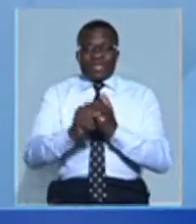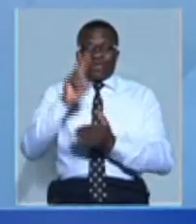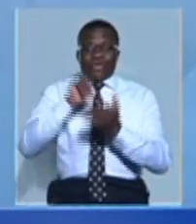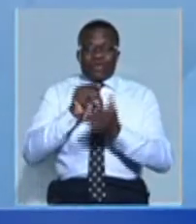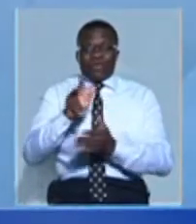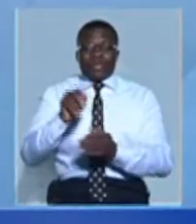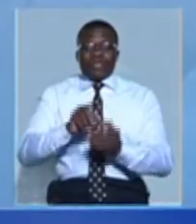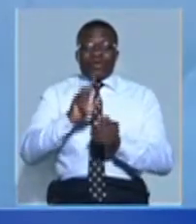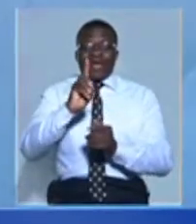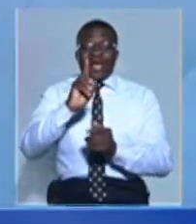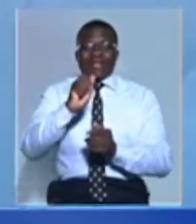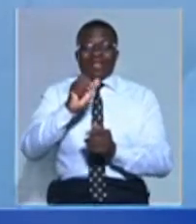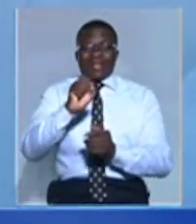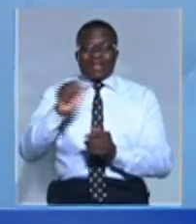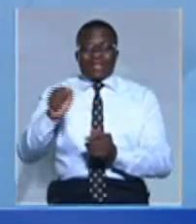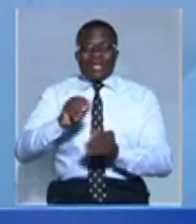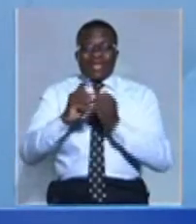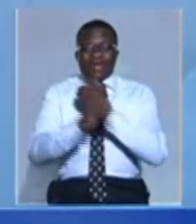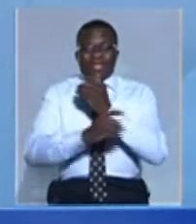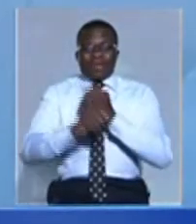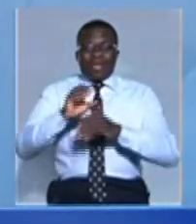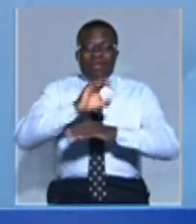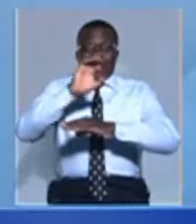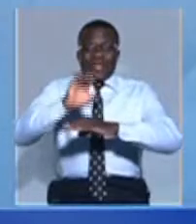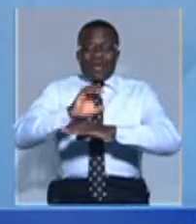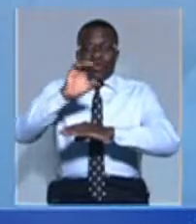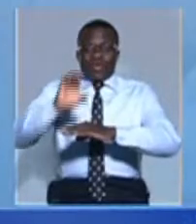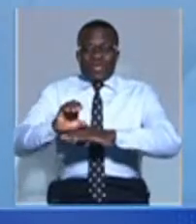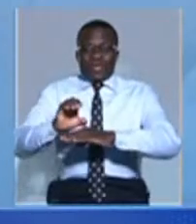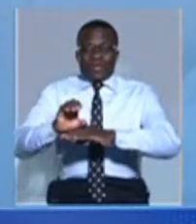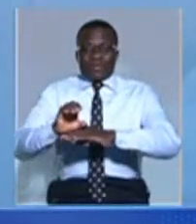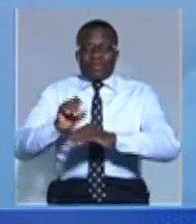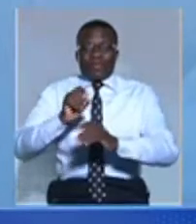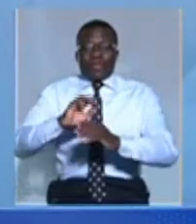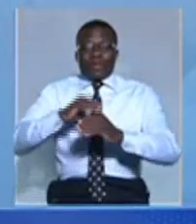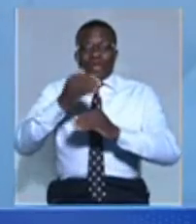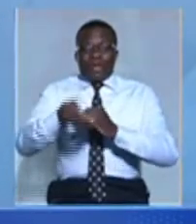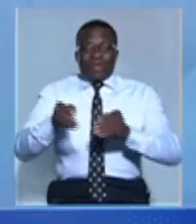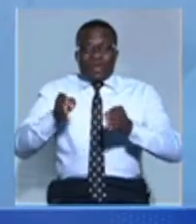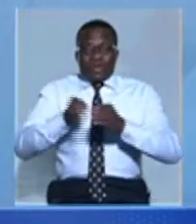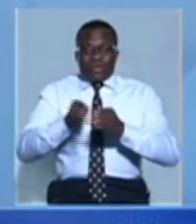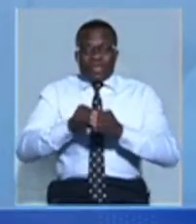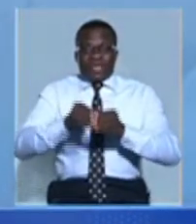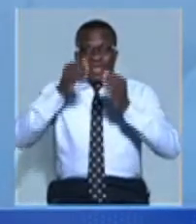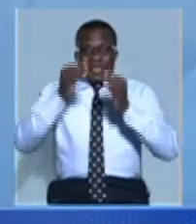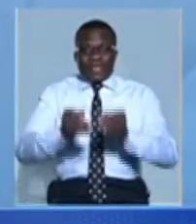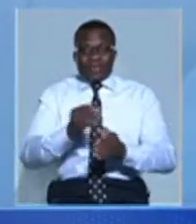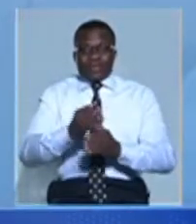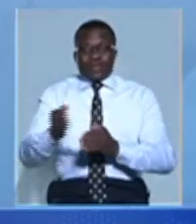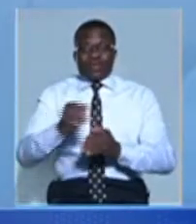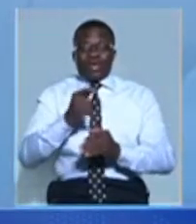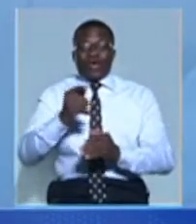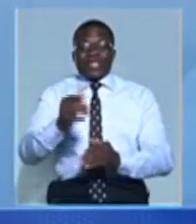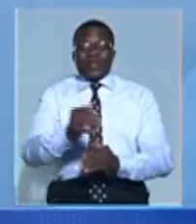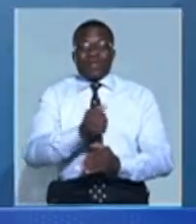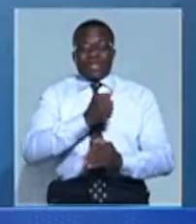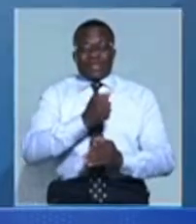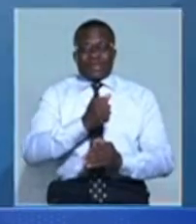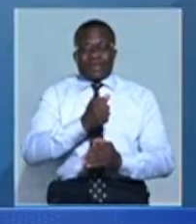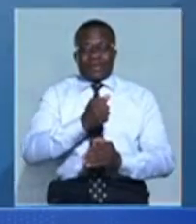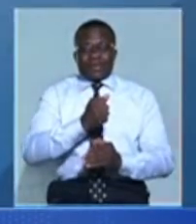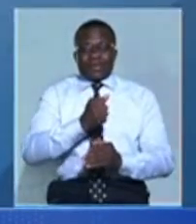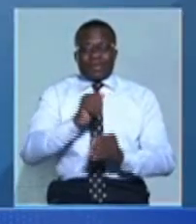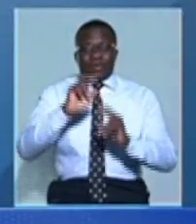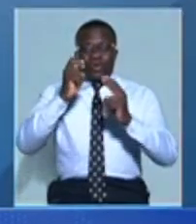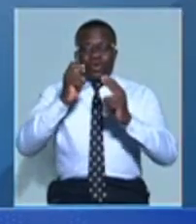2023 à Dassa-Zoumé, dans le département des Collines. À l'issue du Conseil, les décisions ci-après ont été prises